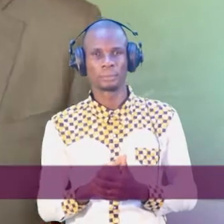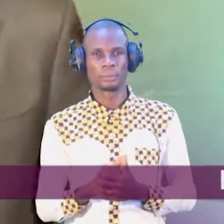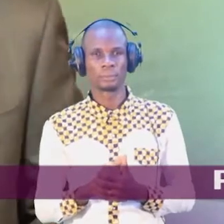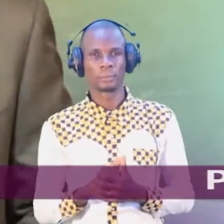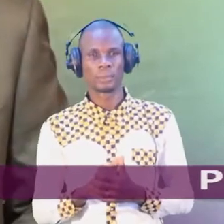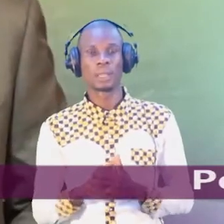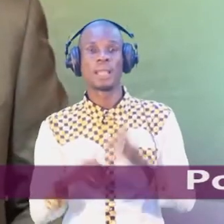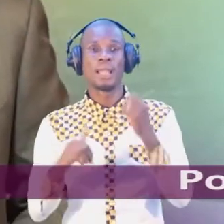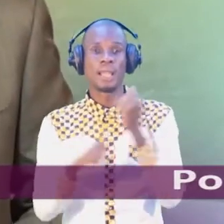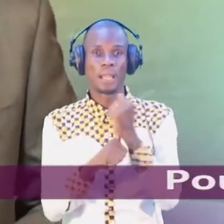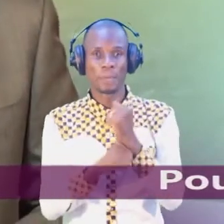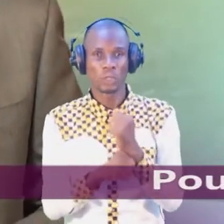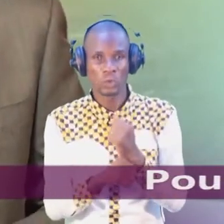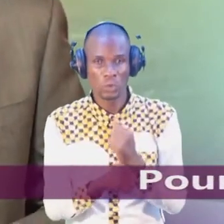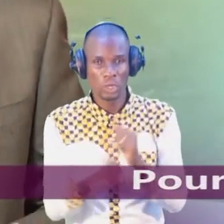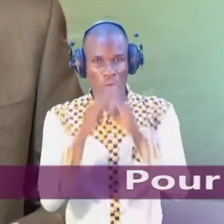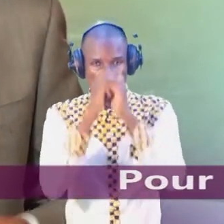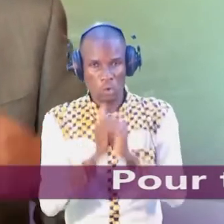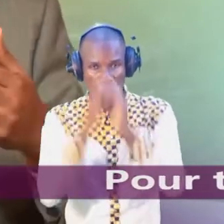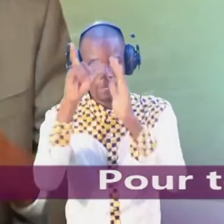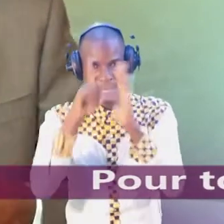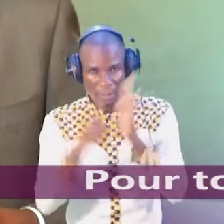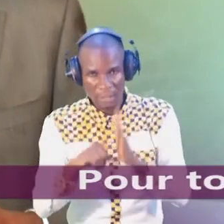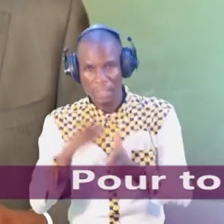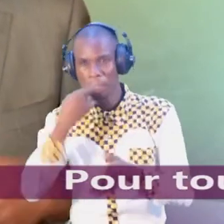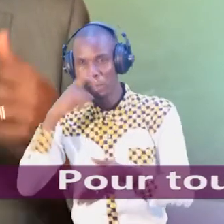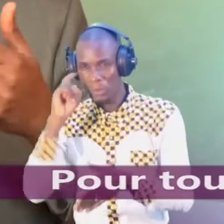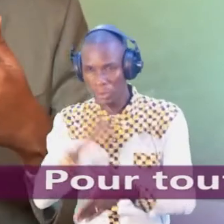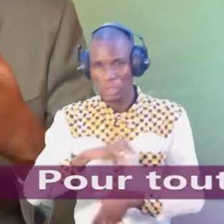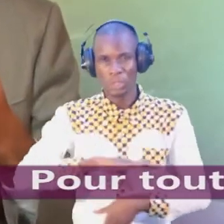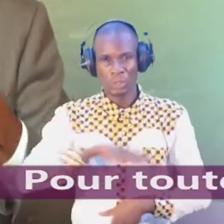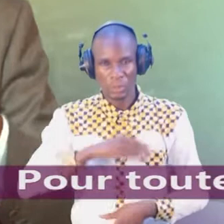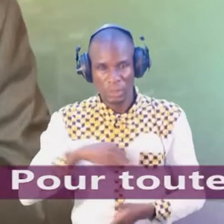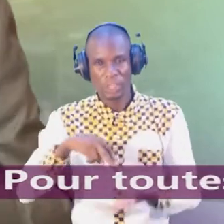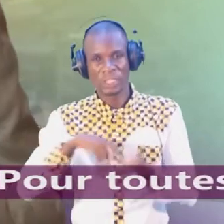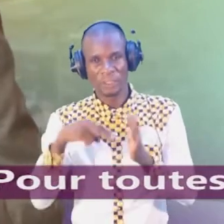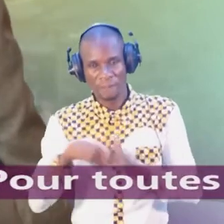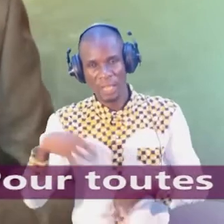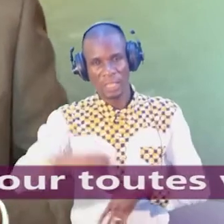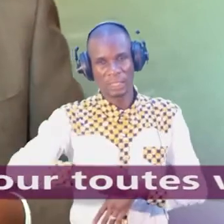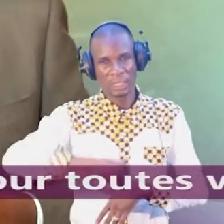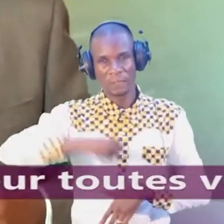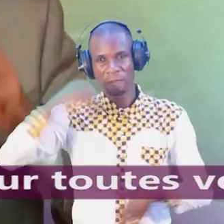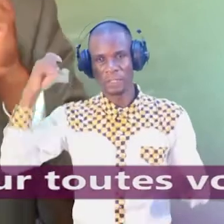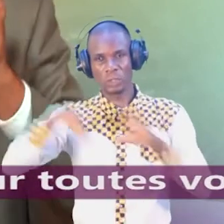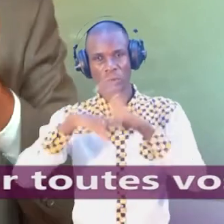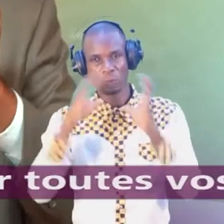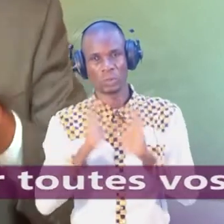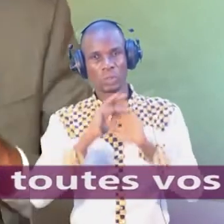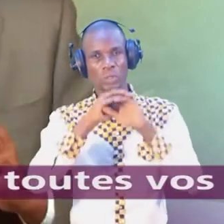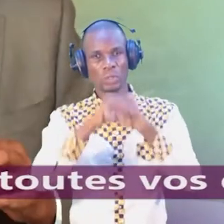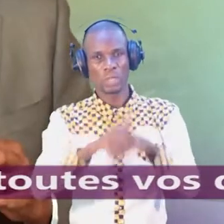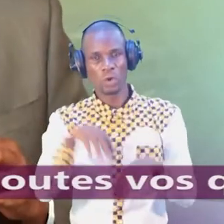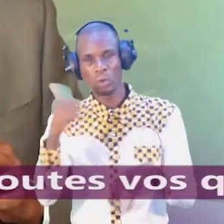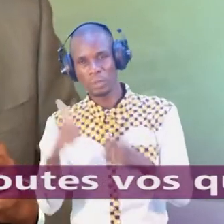même awa mobe ko penza ya zomi ezali ko buka penza mosisa penza masumu nyonso s'interdit jusqu'au